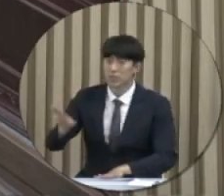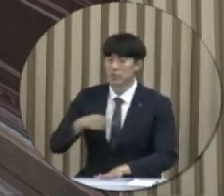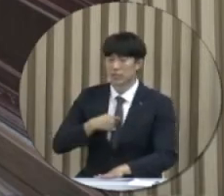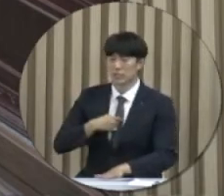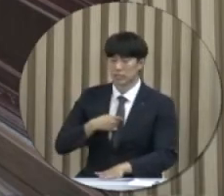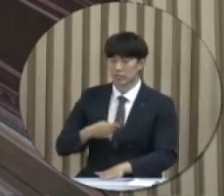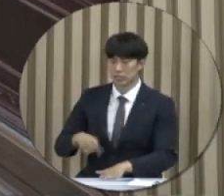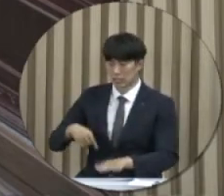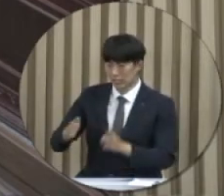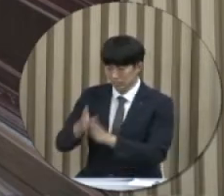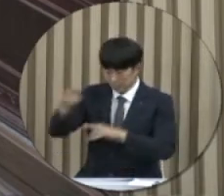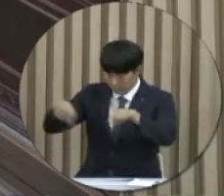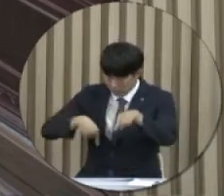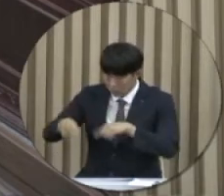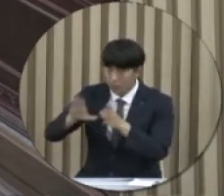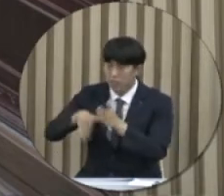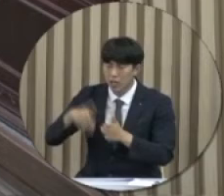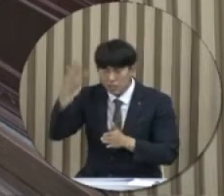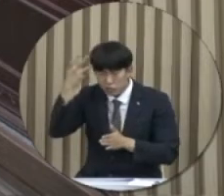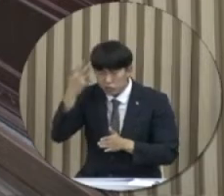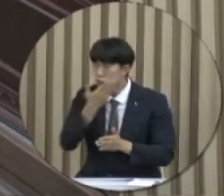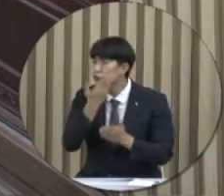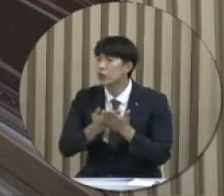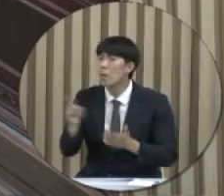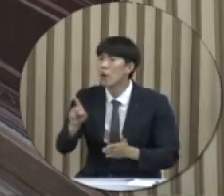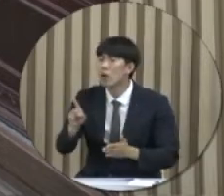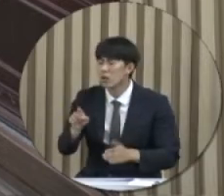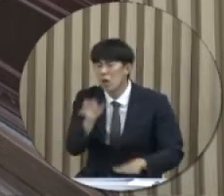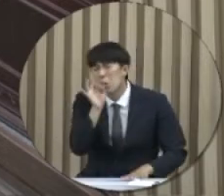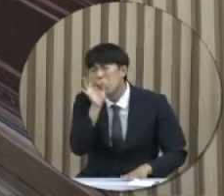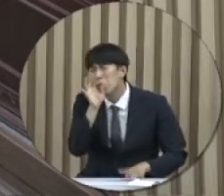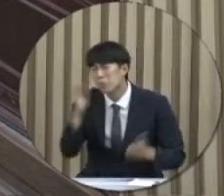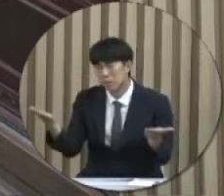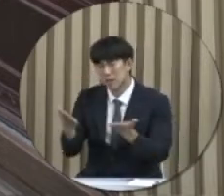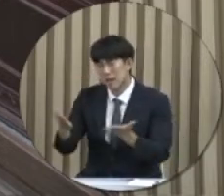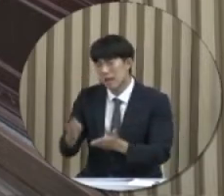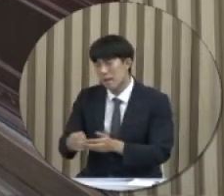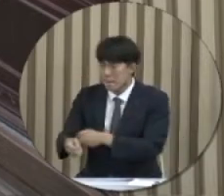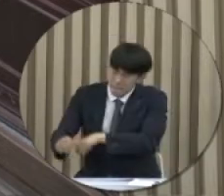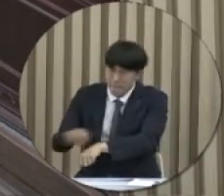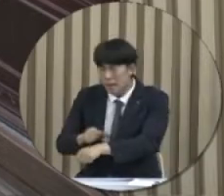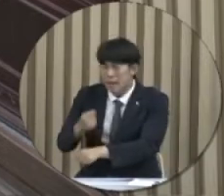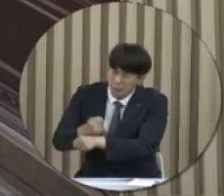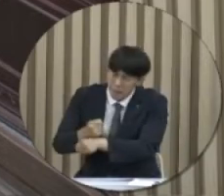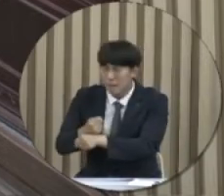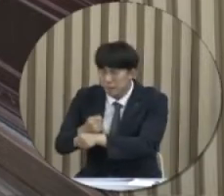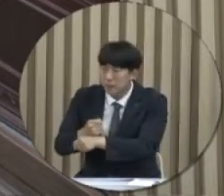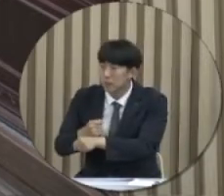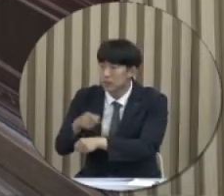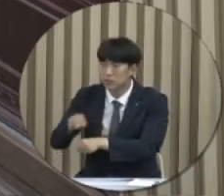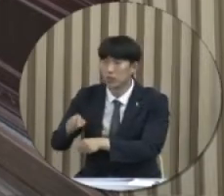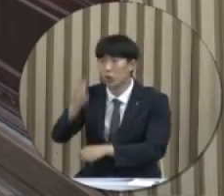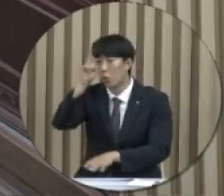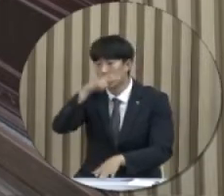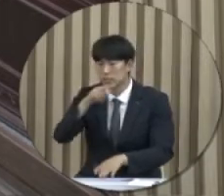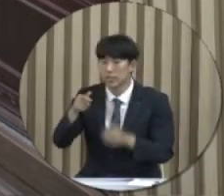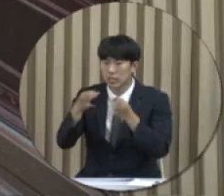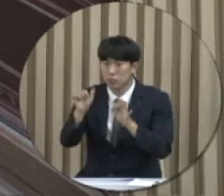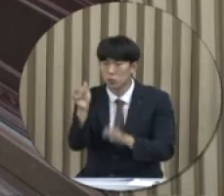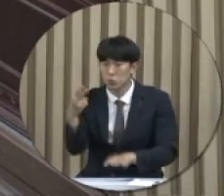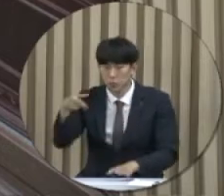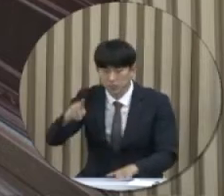가장 중요한 것 중에 하나가 할수 없는 거를 한다고 자꾸 먼저 하는 게 오전에도 우리 김효상